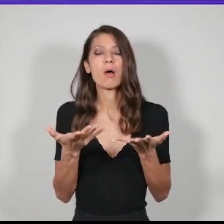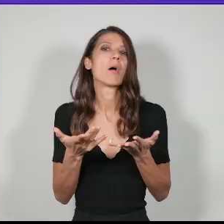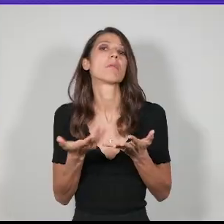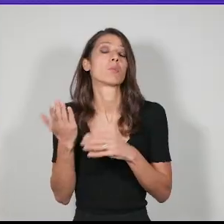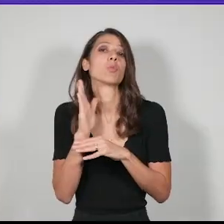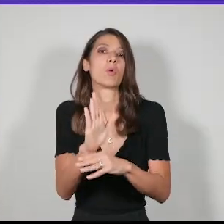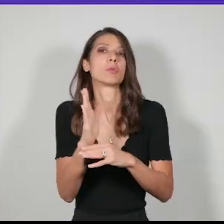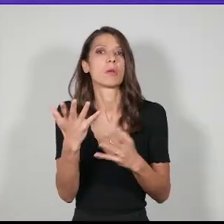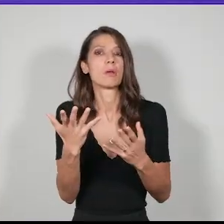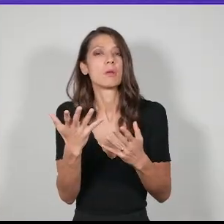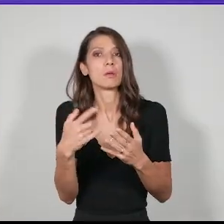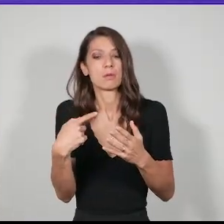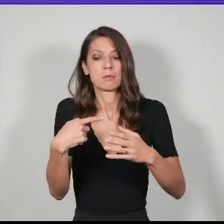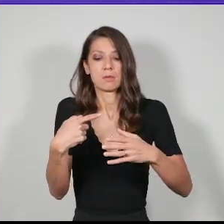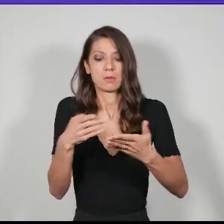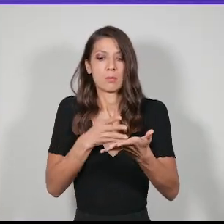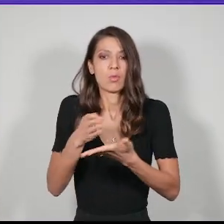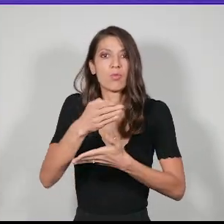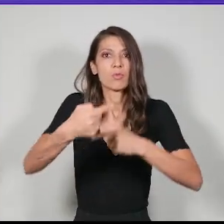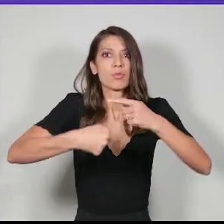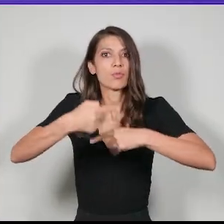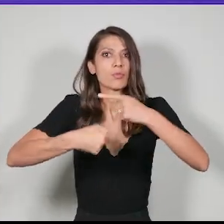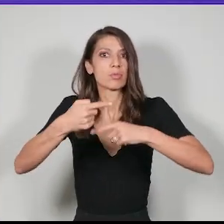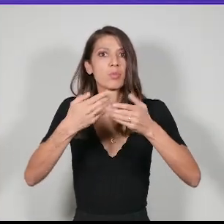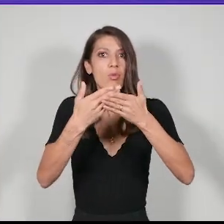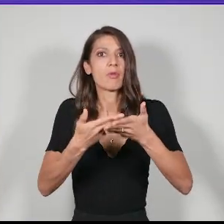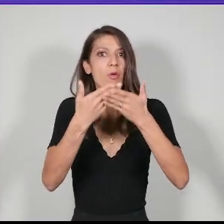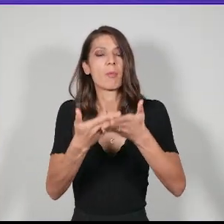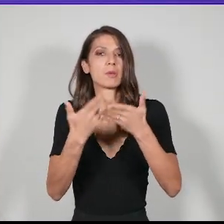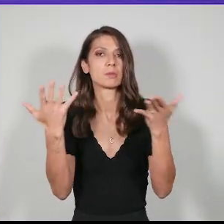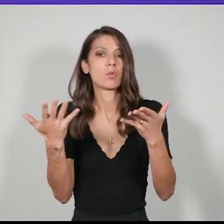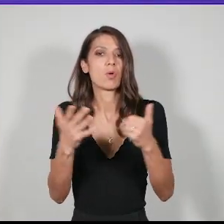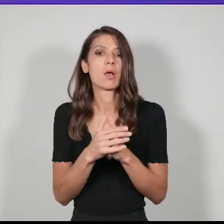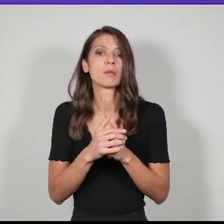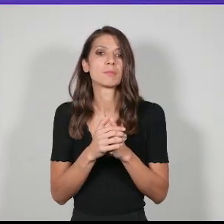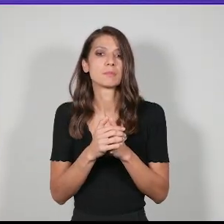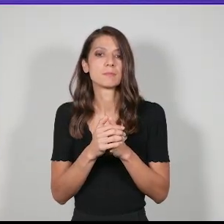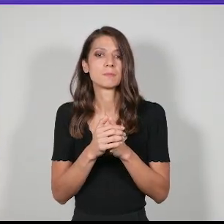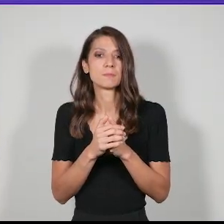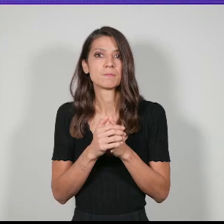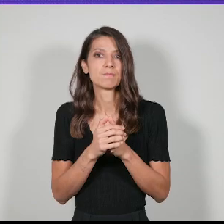montre en cours de parcours pour le coup de formation, c'est les ressentis aussi qu'ils portent, les